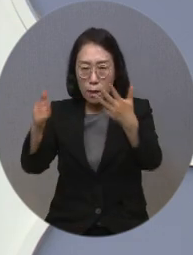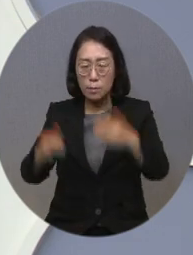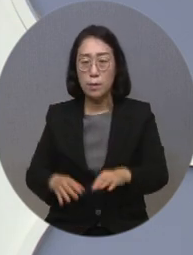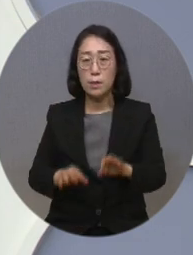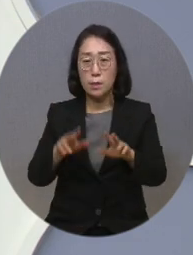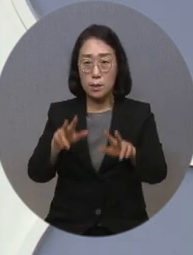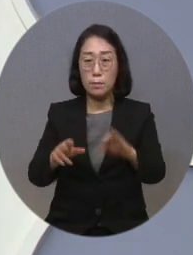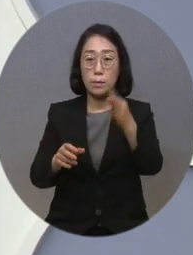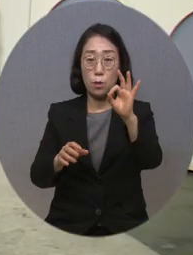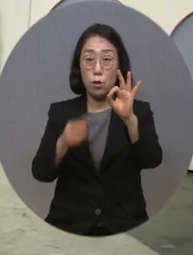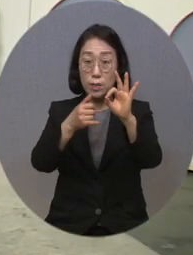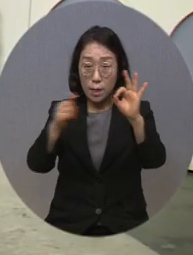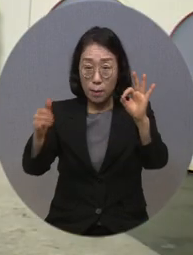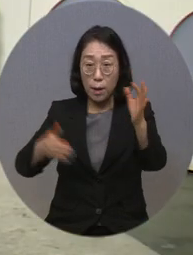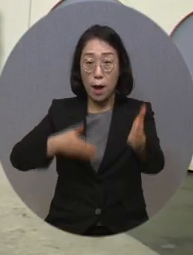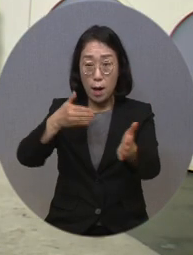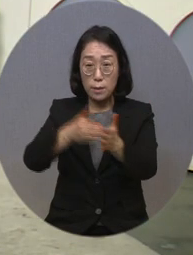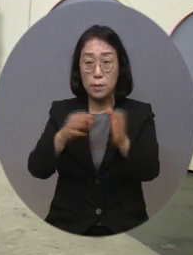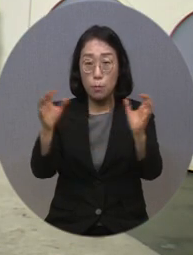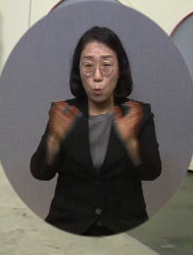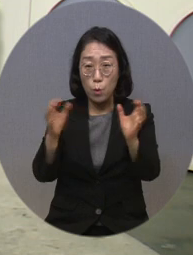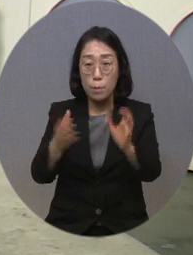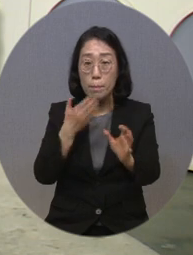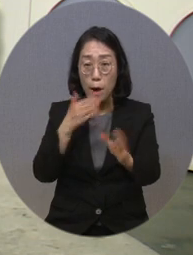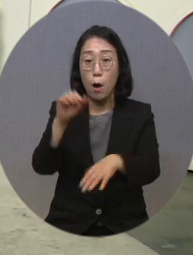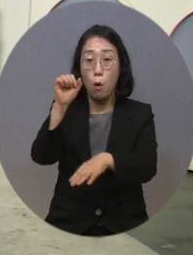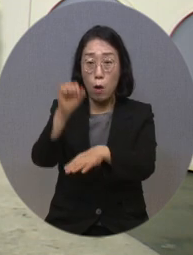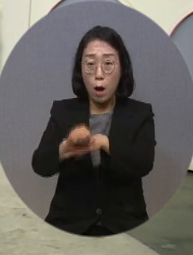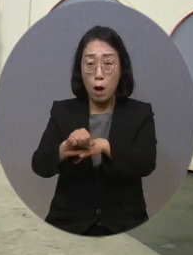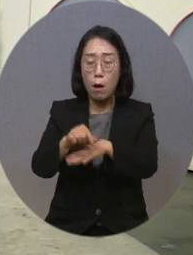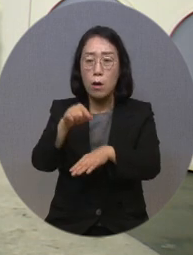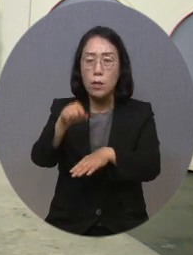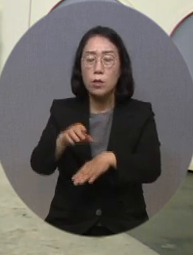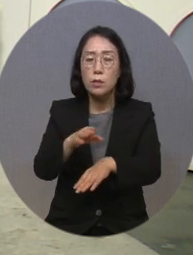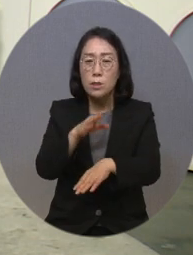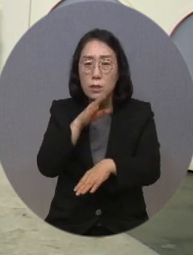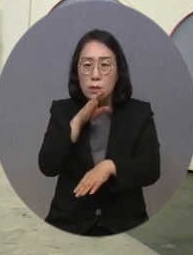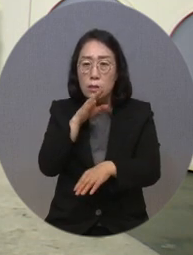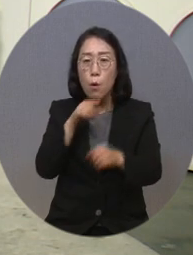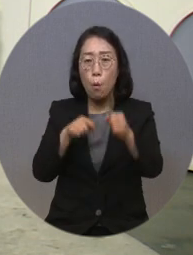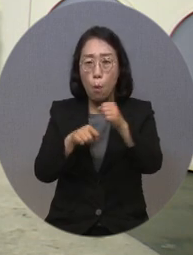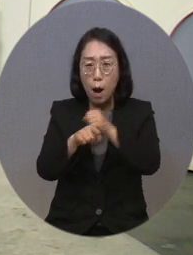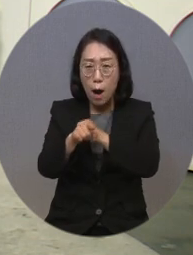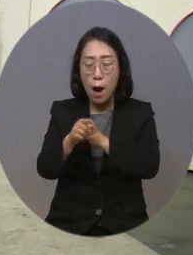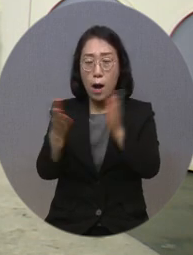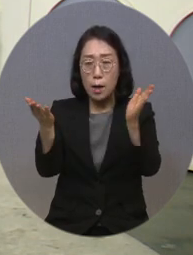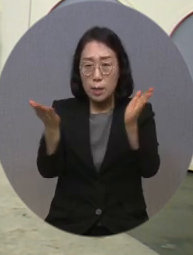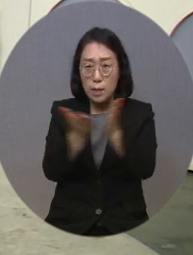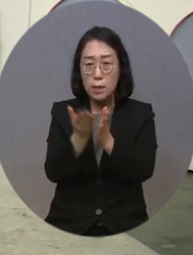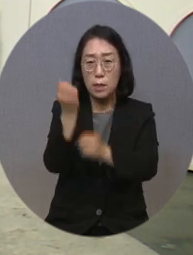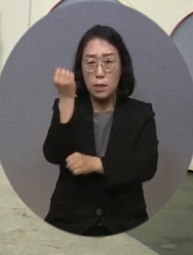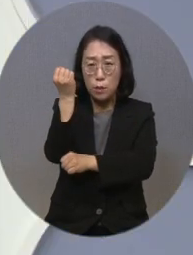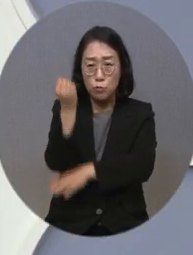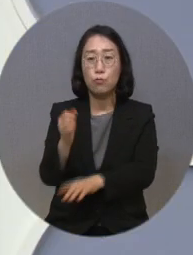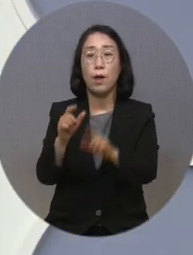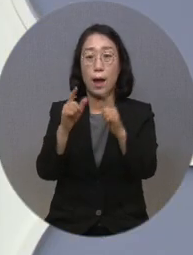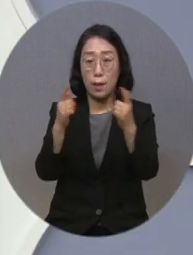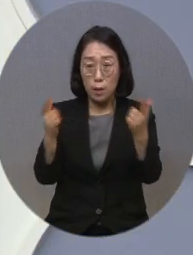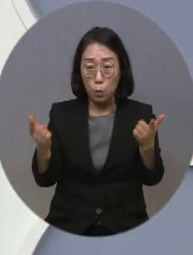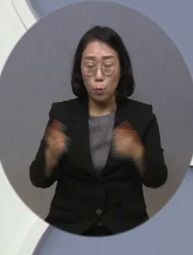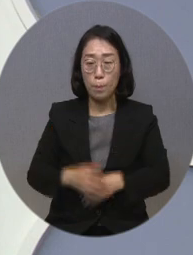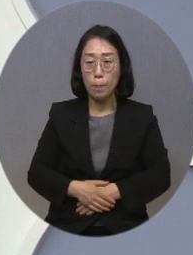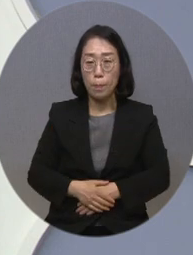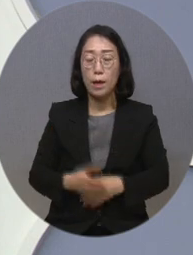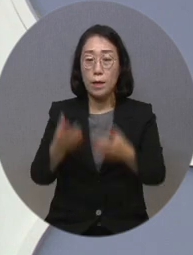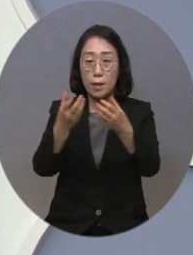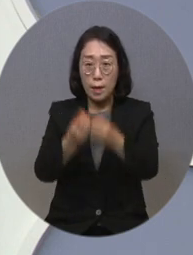10인인 것 같은데 그래서 이런 것들이 어떤 과학적 기준에 의해서 나온 게 아니란 말씀이죠. 다시 말씀드리면 우리가